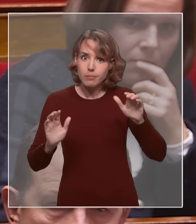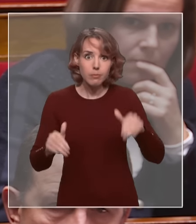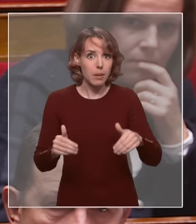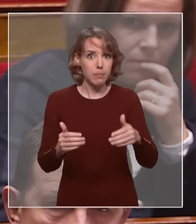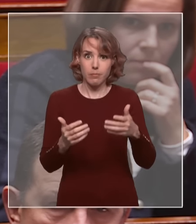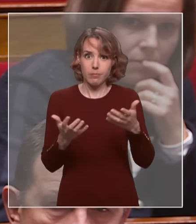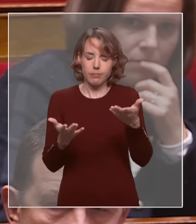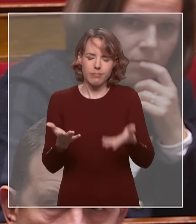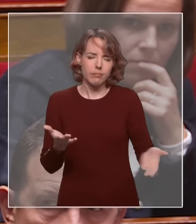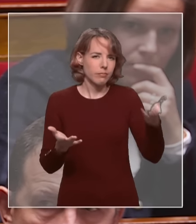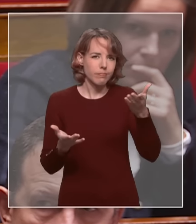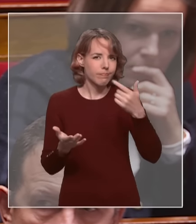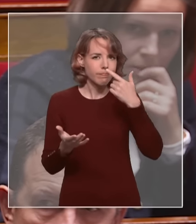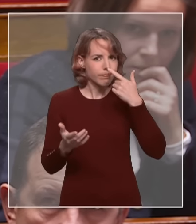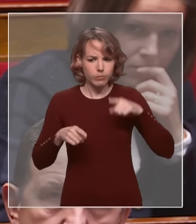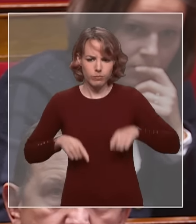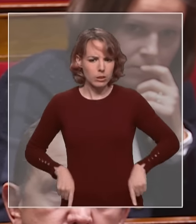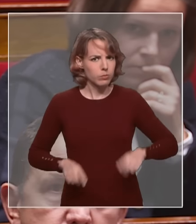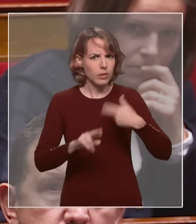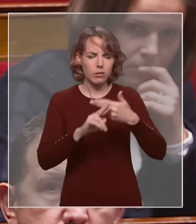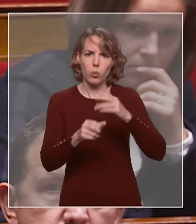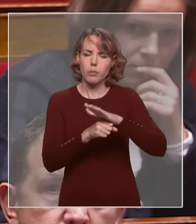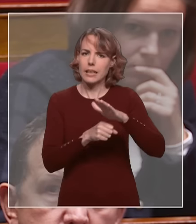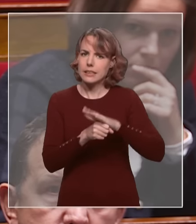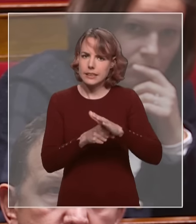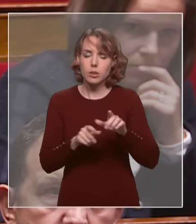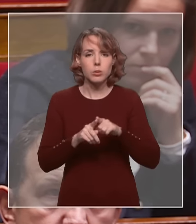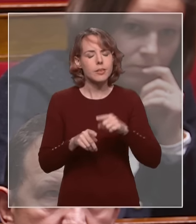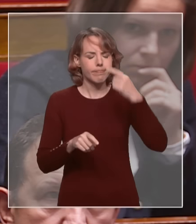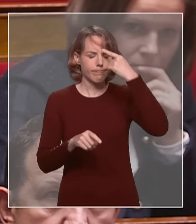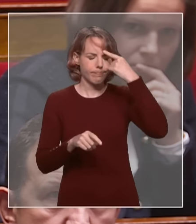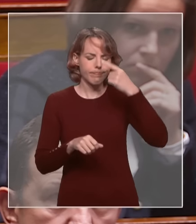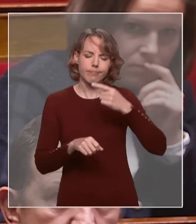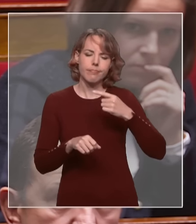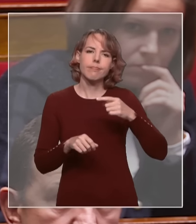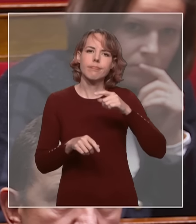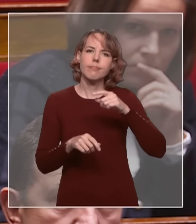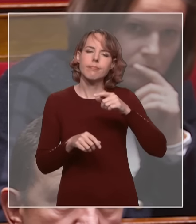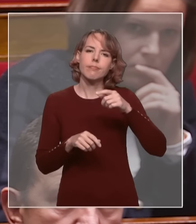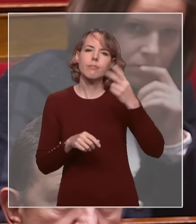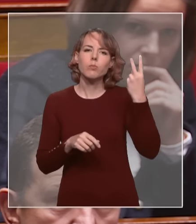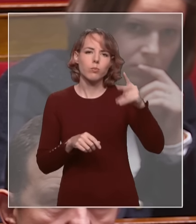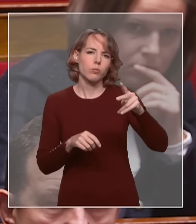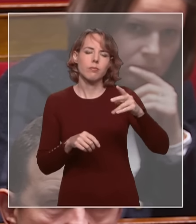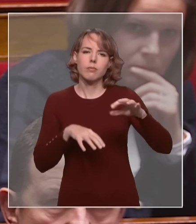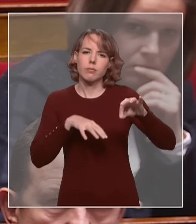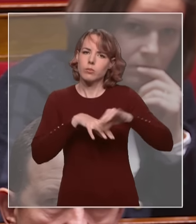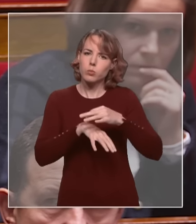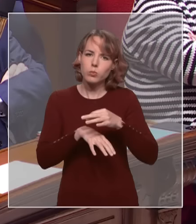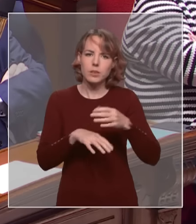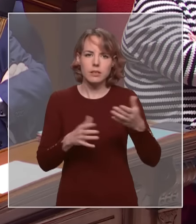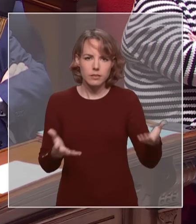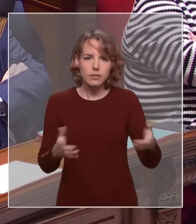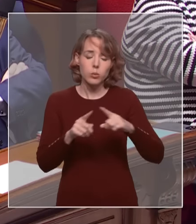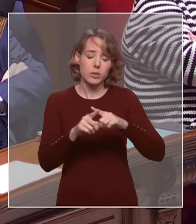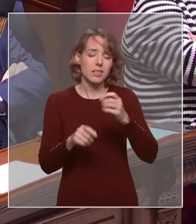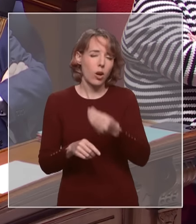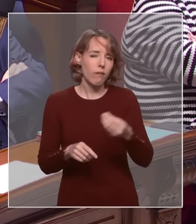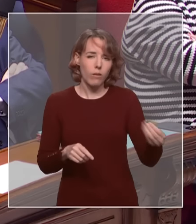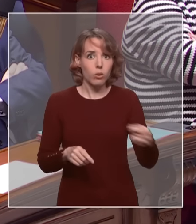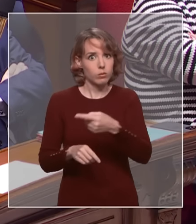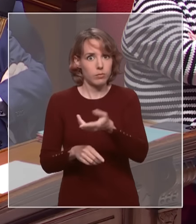a entraînés dans chaque famille, et je pense avec émotion aux veuves et aux orphelins en posant cette question. Dans quelques jours, nous commémorerons